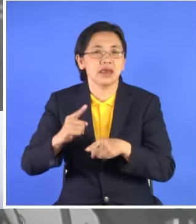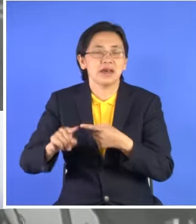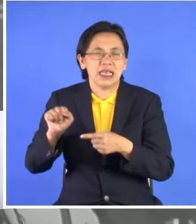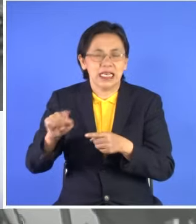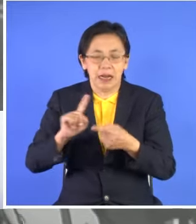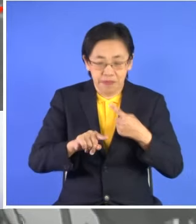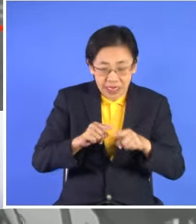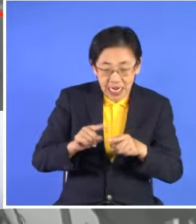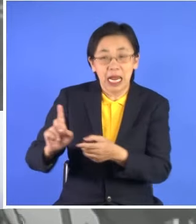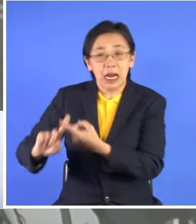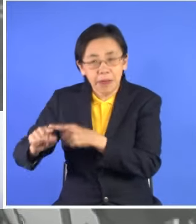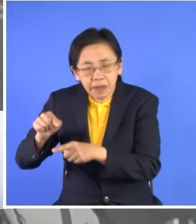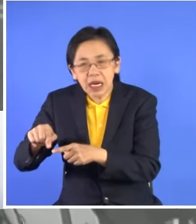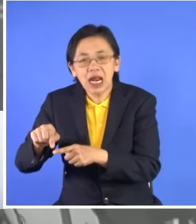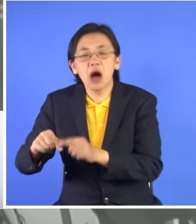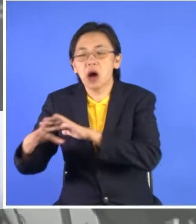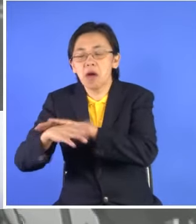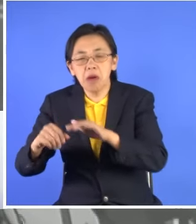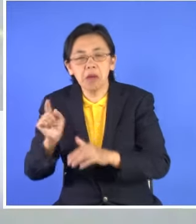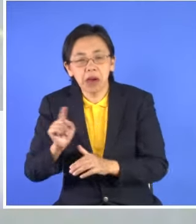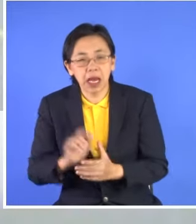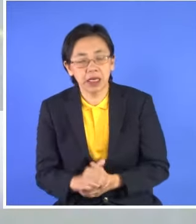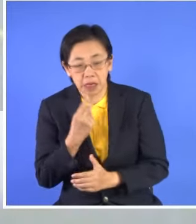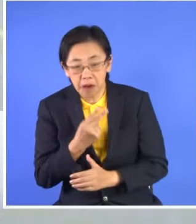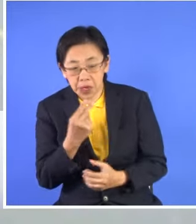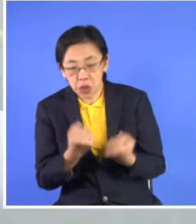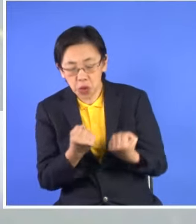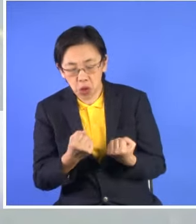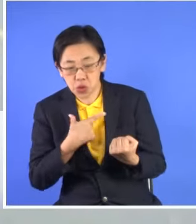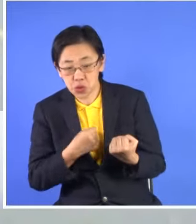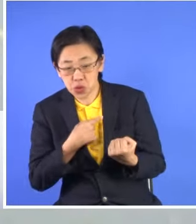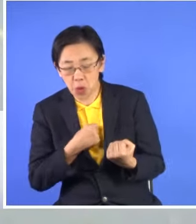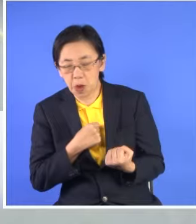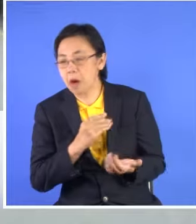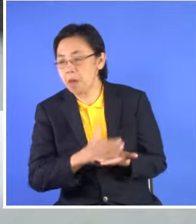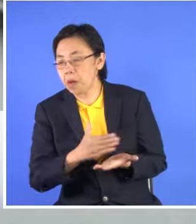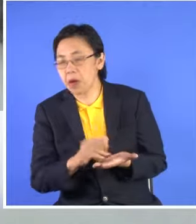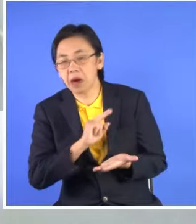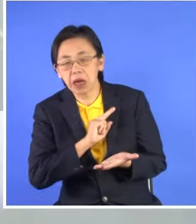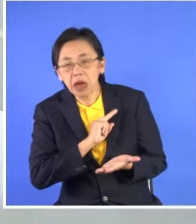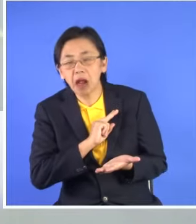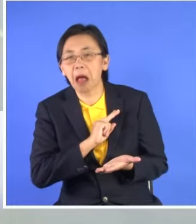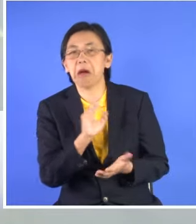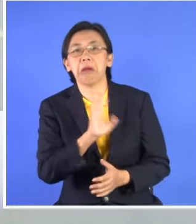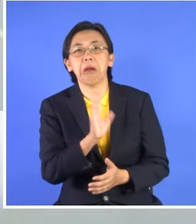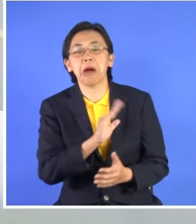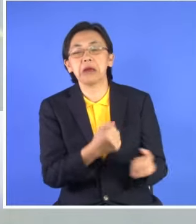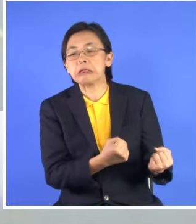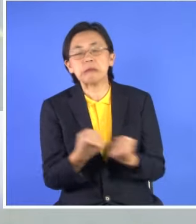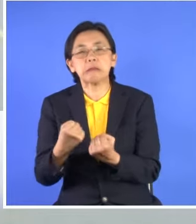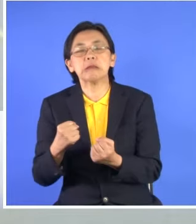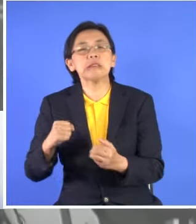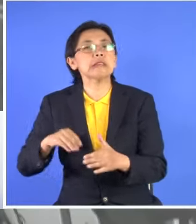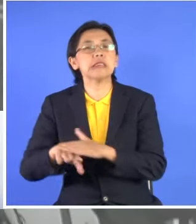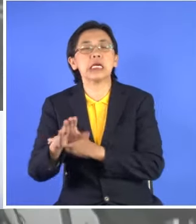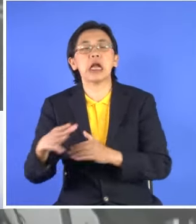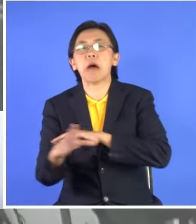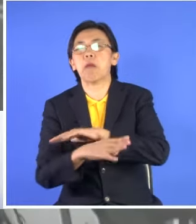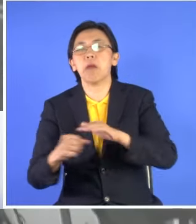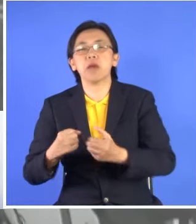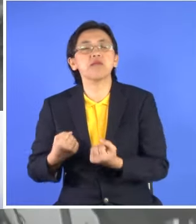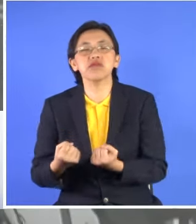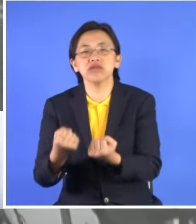แหละซึ่งเขาตั้งใจจะมาดูรถคือถ้าชอบเขากะว่าจะไปผ่อนเองน่ะแหมที่ไหนได้มาฉกไปดื้อๆซะแบบนี้เบื้องต้นอัน